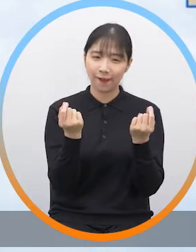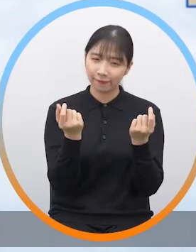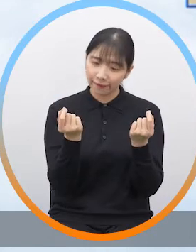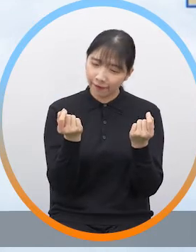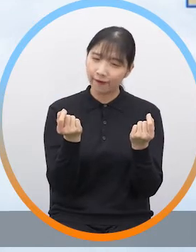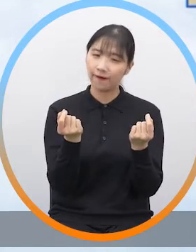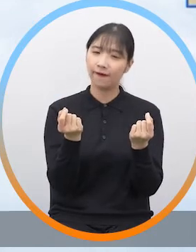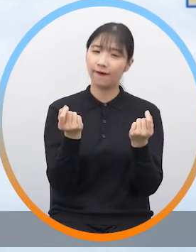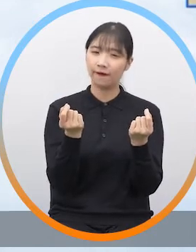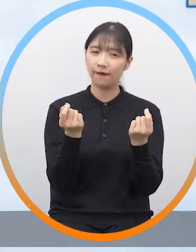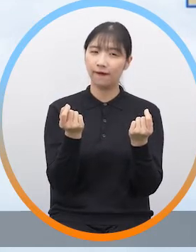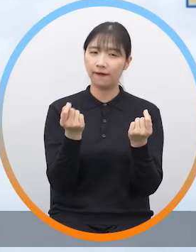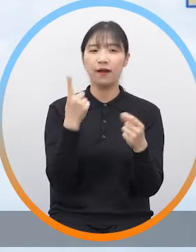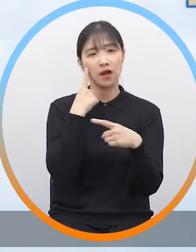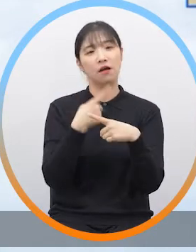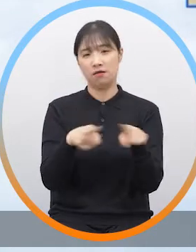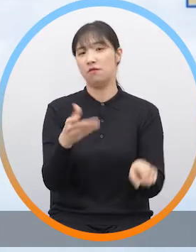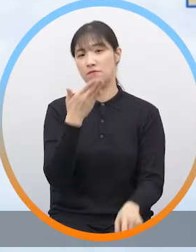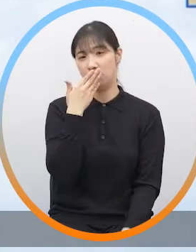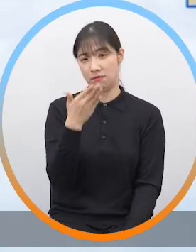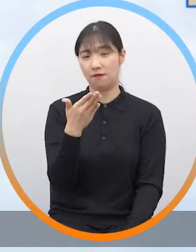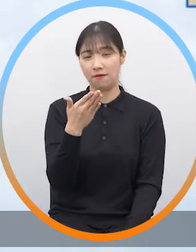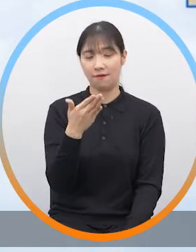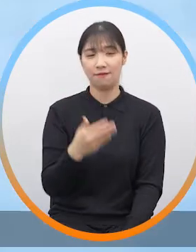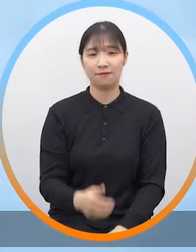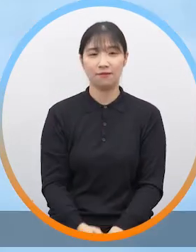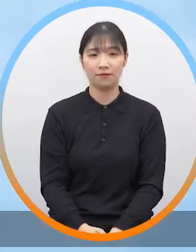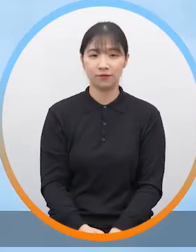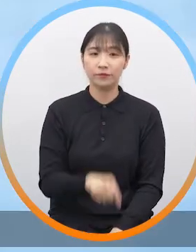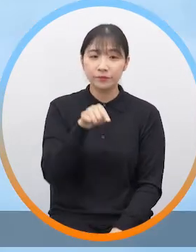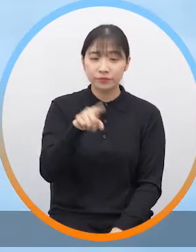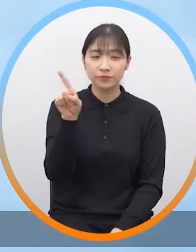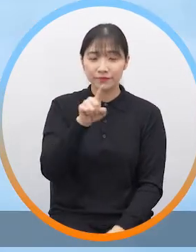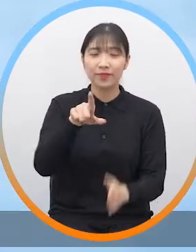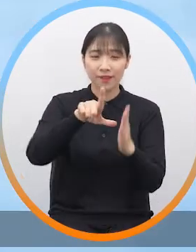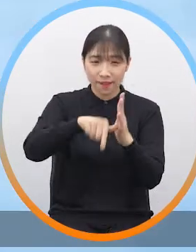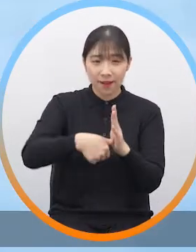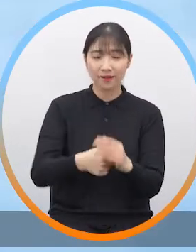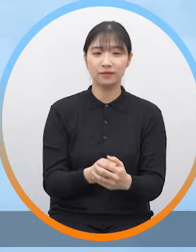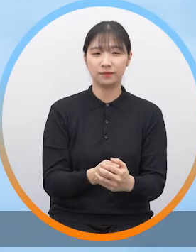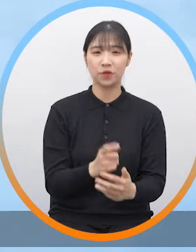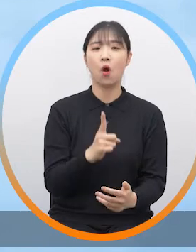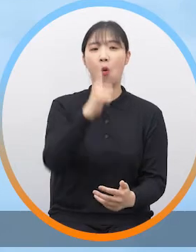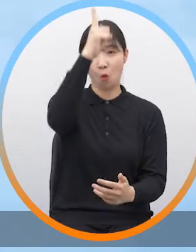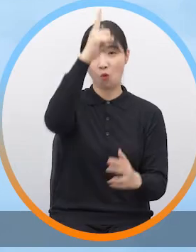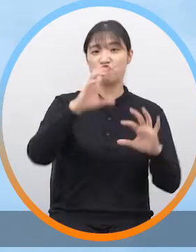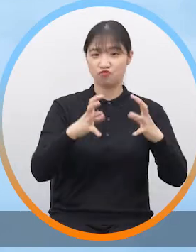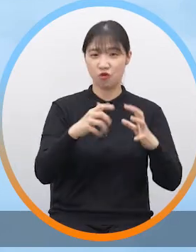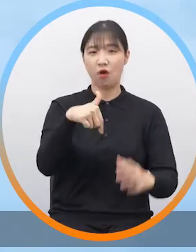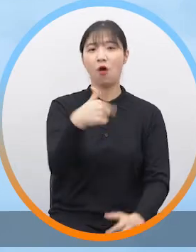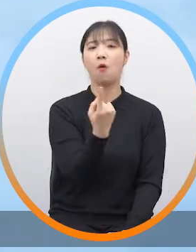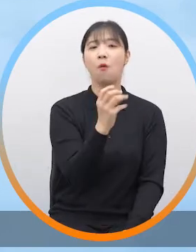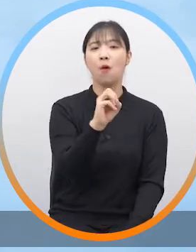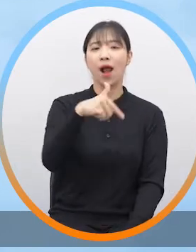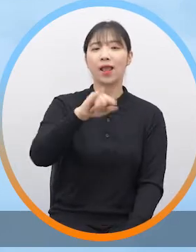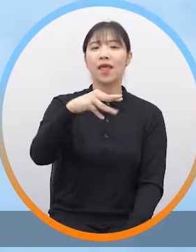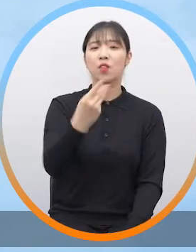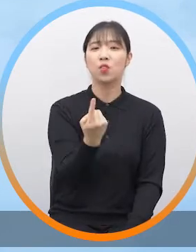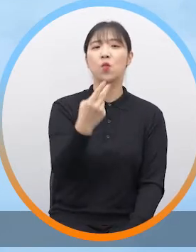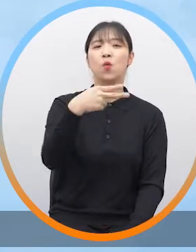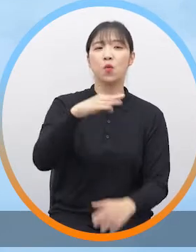맞다, 이렇게 좀 추정을 해볼 수가 있는데요. 이거는 당시 고구려 광개토대왕의